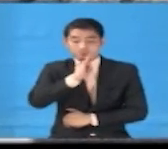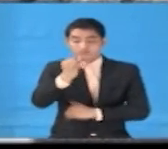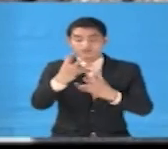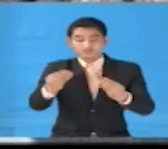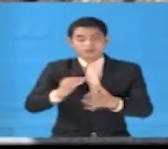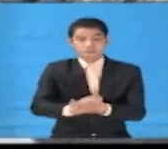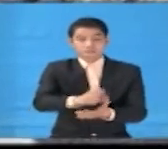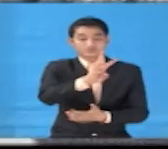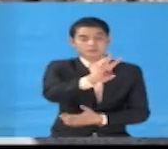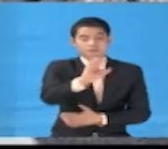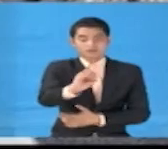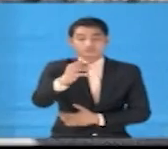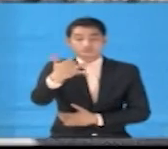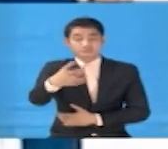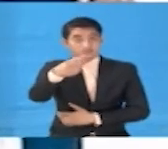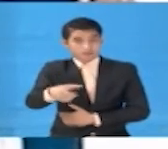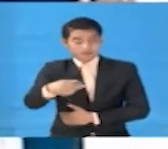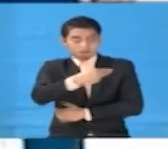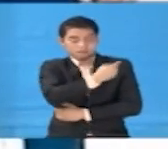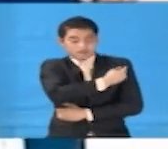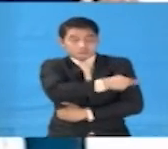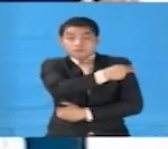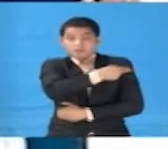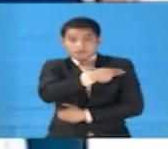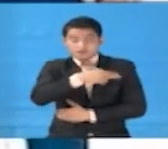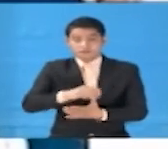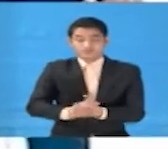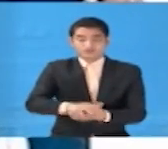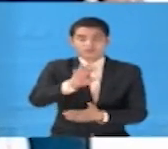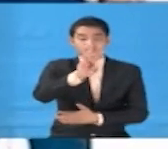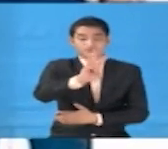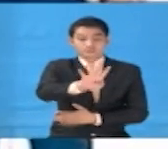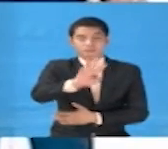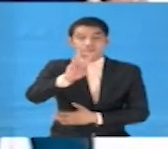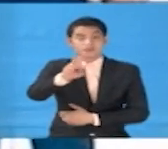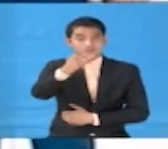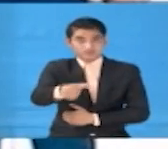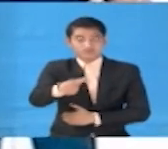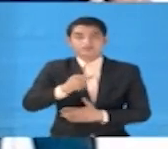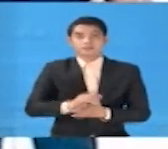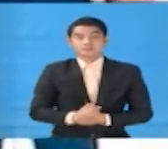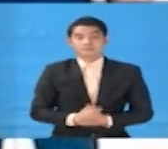ស្បើយចំនួន307នាក់កំពុងតែសម្រាប់ព្យាបាលនៅមន្ទីរពេទ្យចំនួន43នាក់ផងដែរ